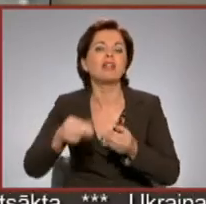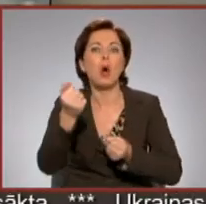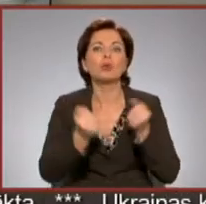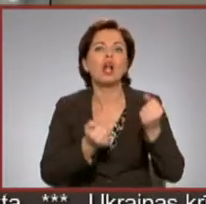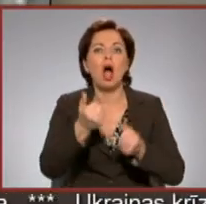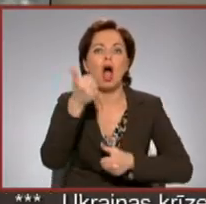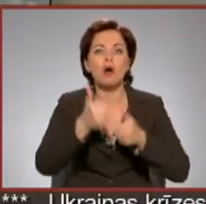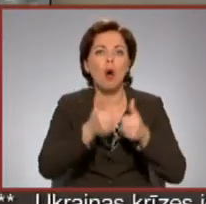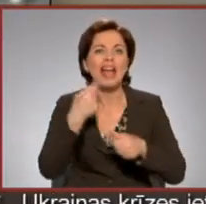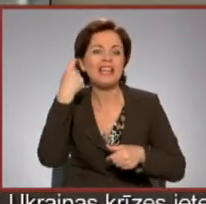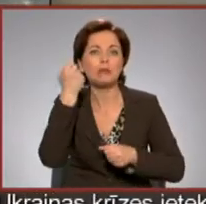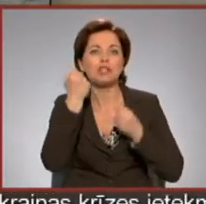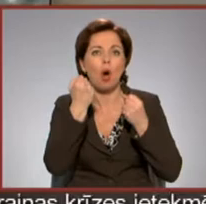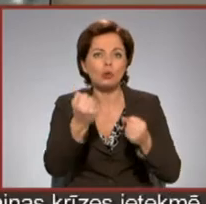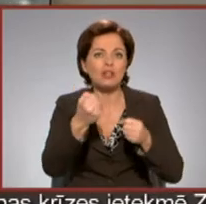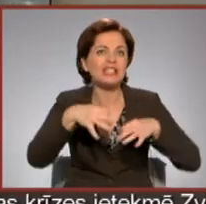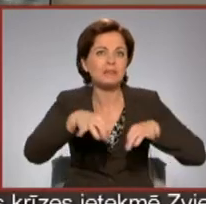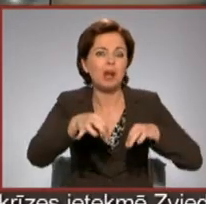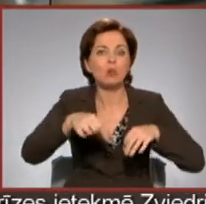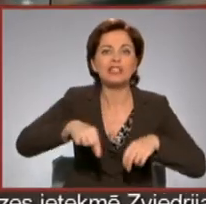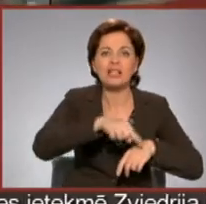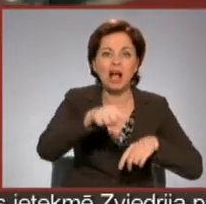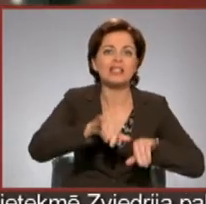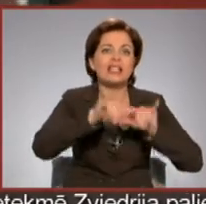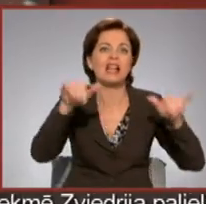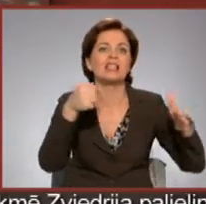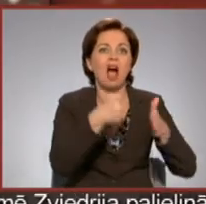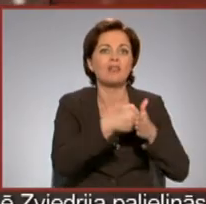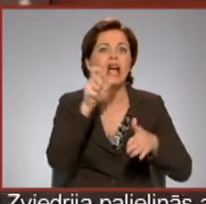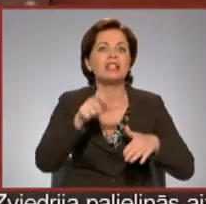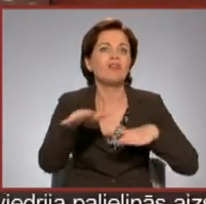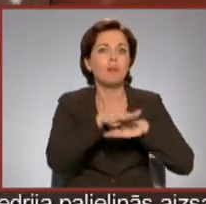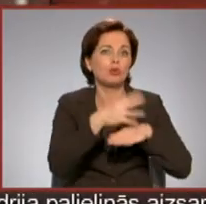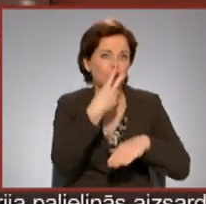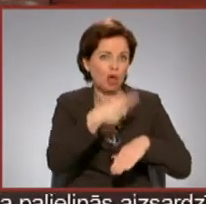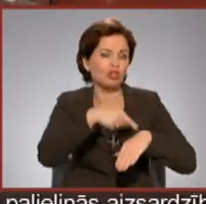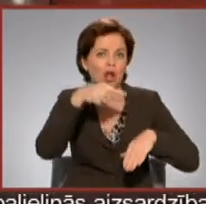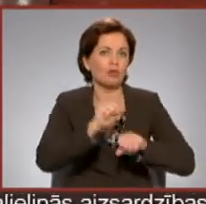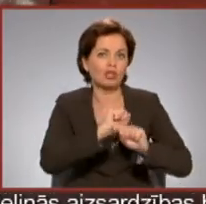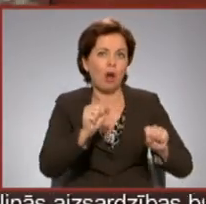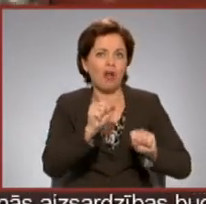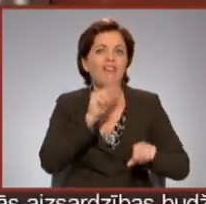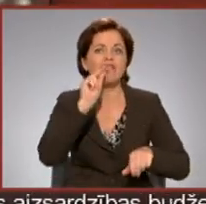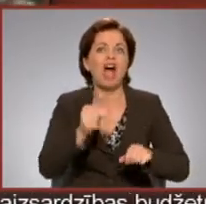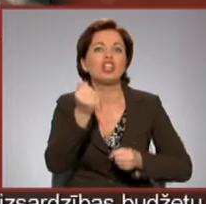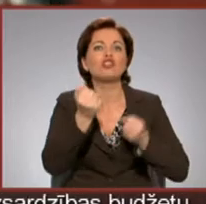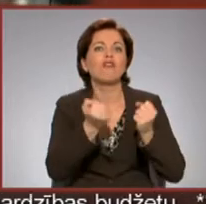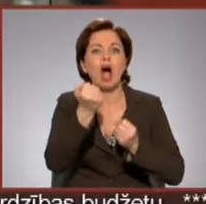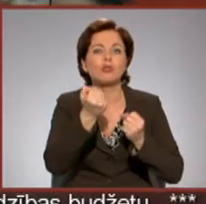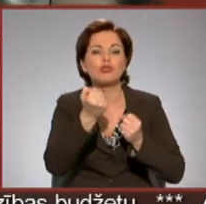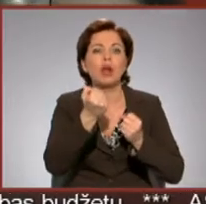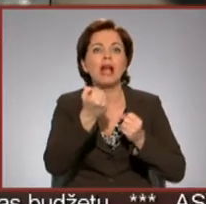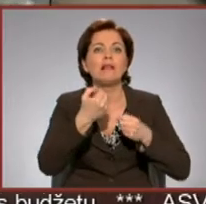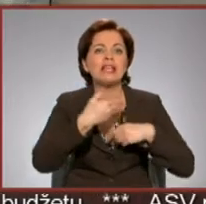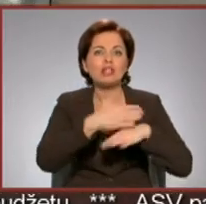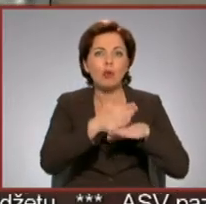izraisīja avāriju. Cilvēku pūlis uz notikušo reaģēja strauji. Vainīgā šofera automašīna izdemolēja apgāzi un aizdedzināja. Vairāk